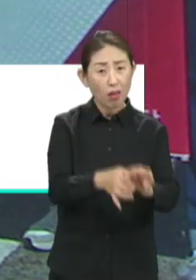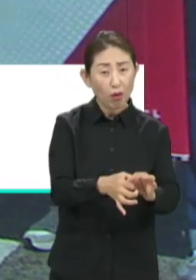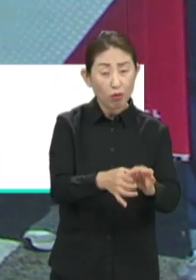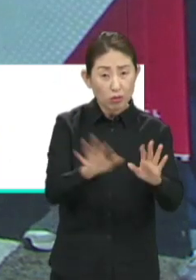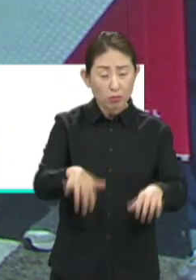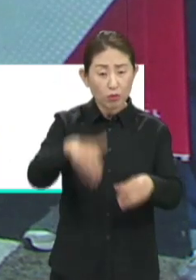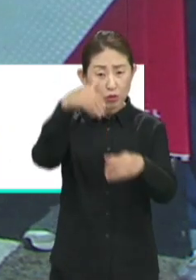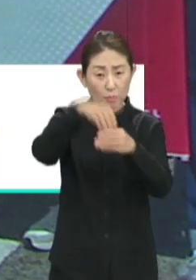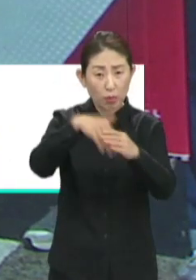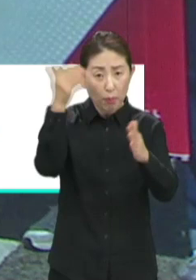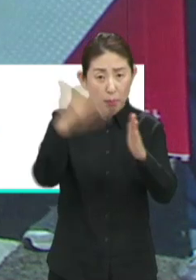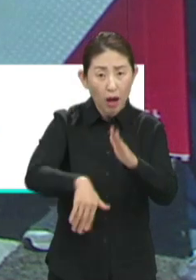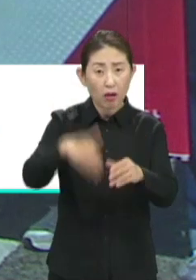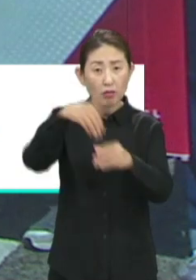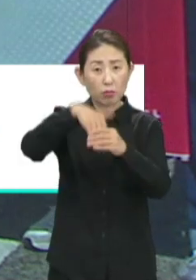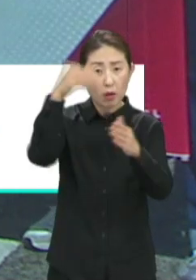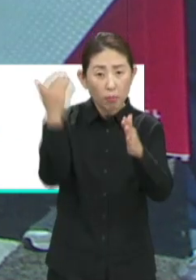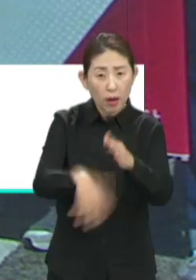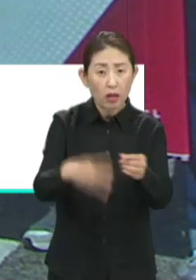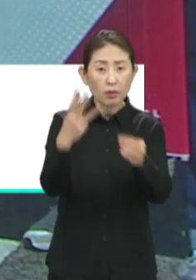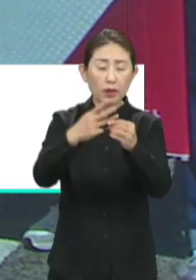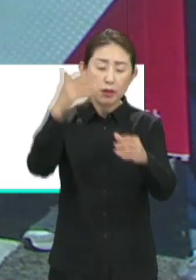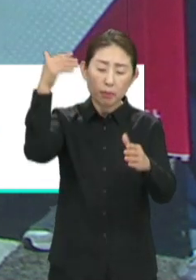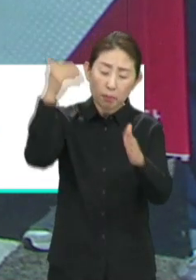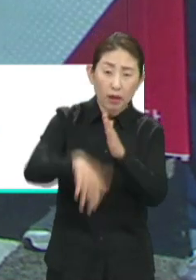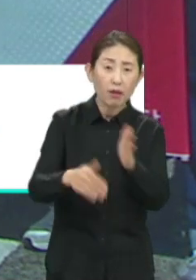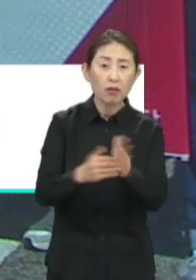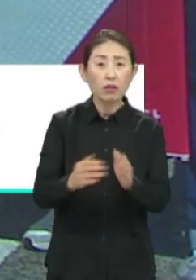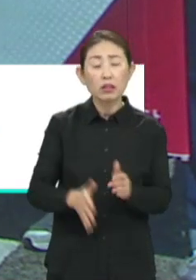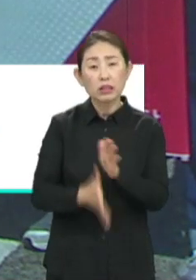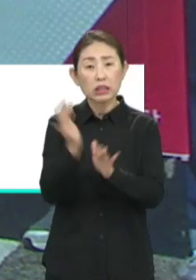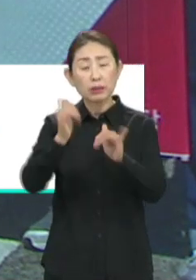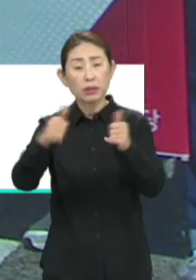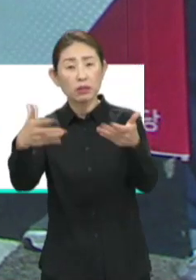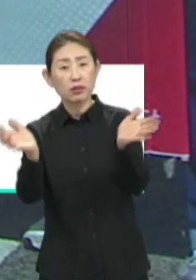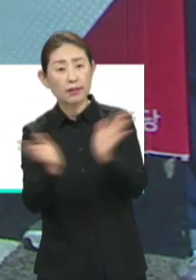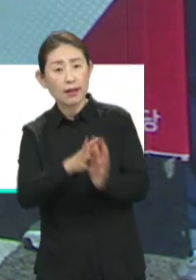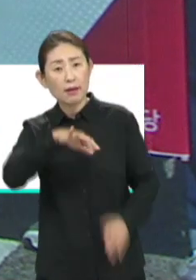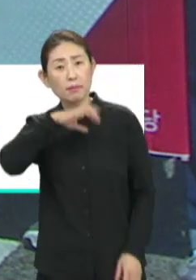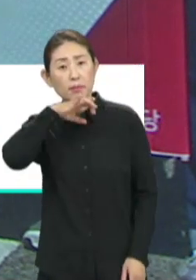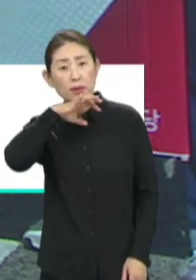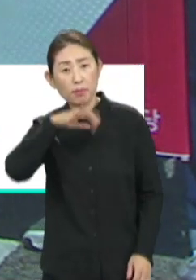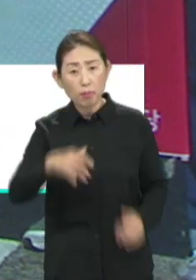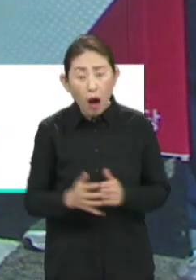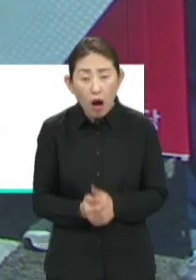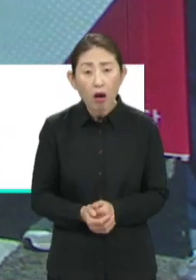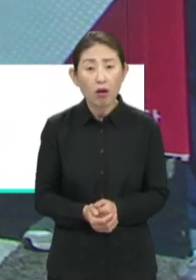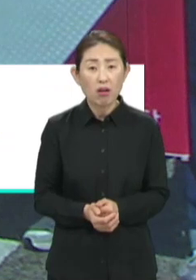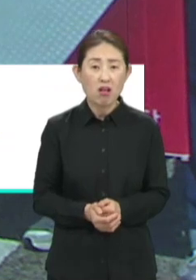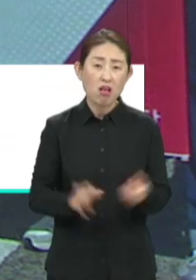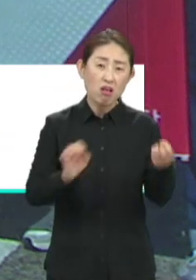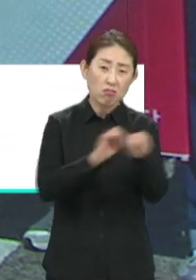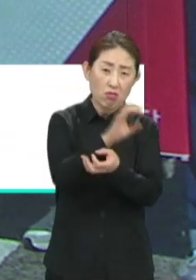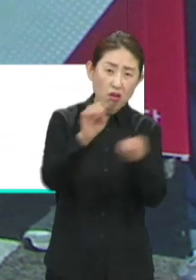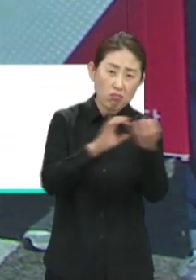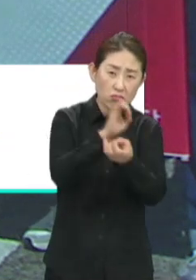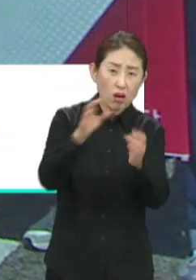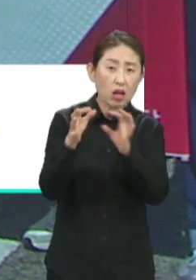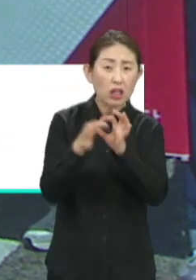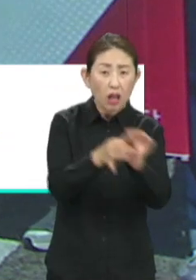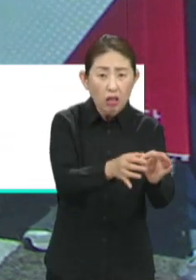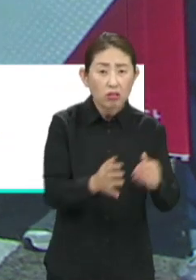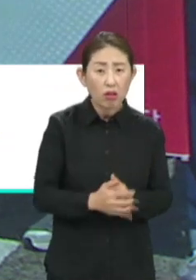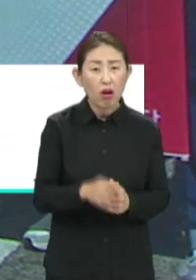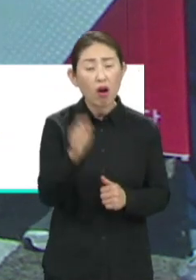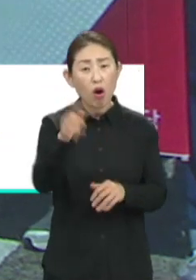못하자 시민단체의 반발이 거세지고 있습니다. 지방의회에서 원구성을 두고 계속해서 잡음과 파행이 잇따르자